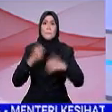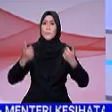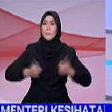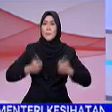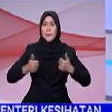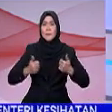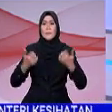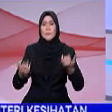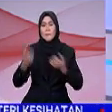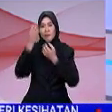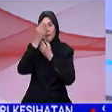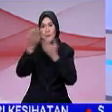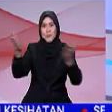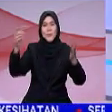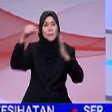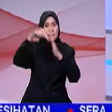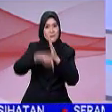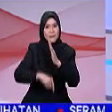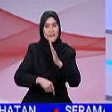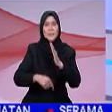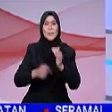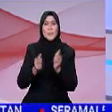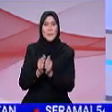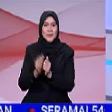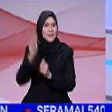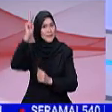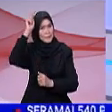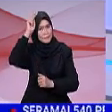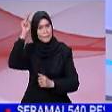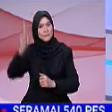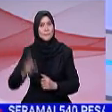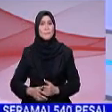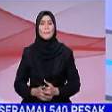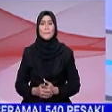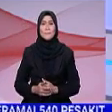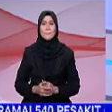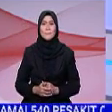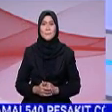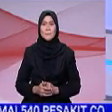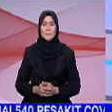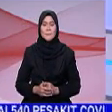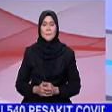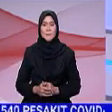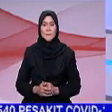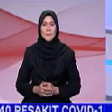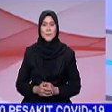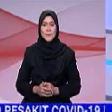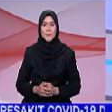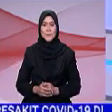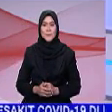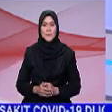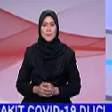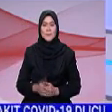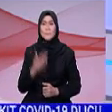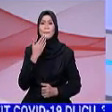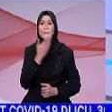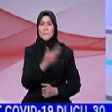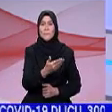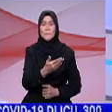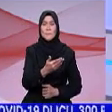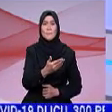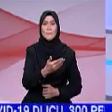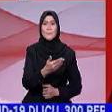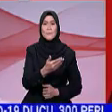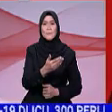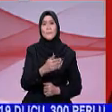Perinciannya bersama Muhammad Azidi Abdullah langsung dari Kelantan. Silakan, Azidi. Baik, terima kasih rakan